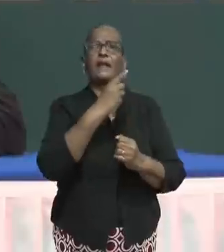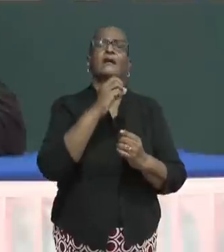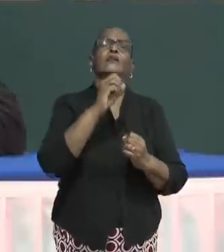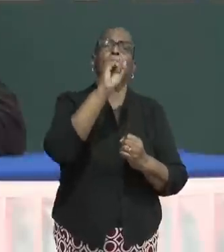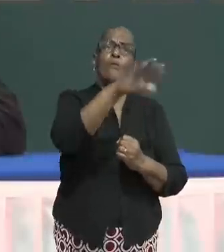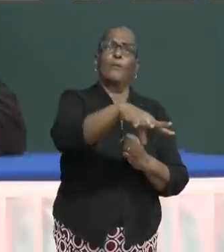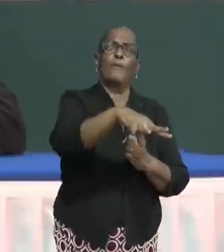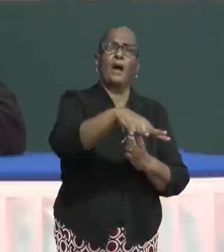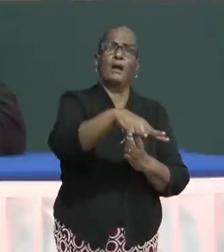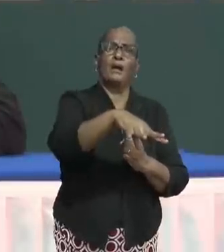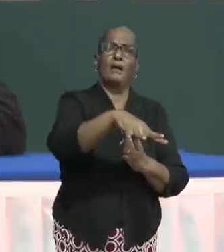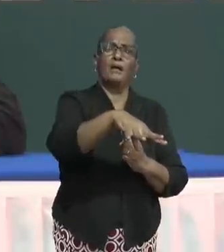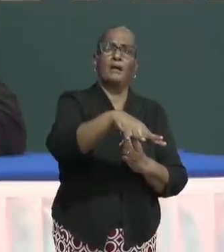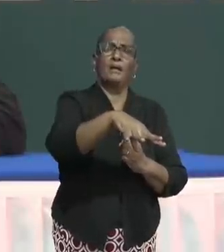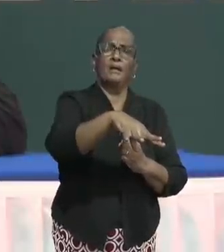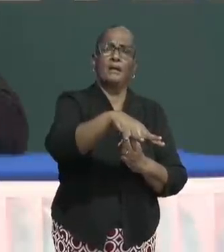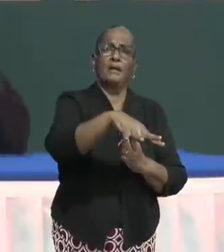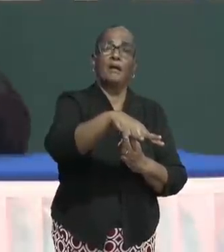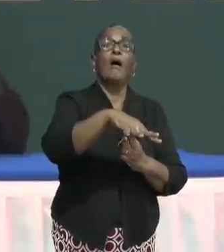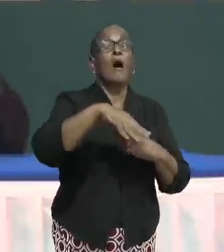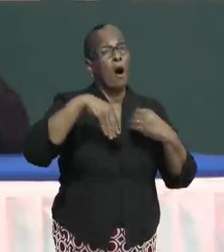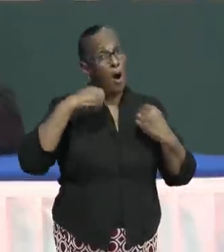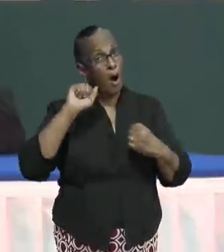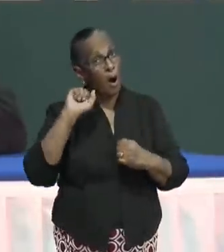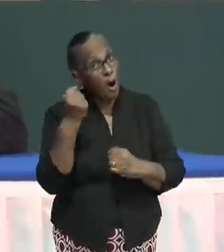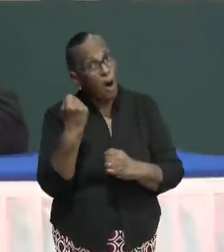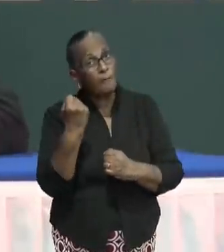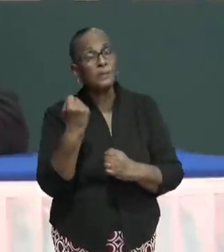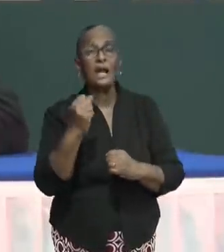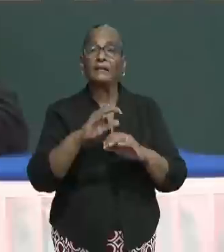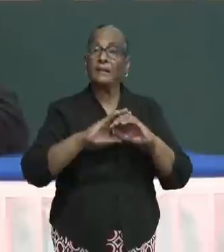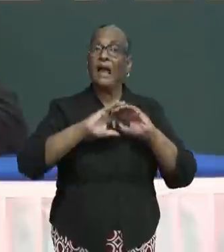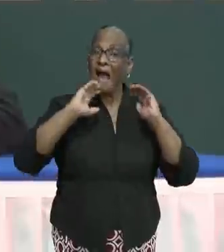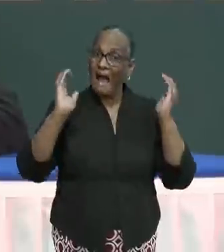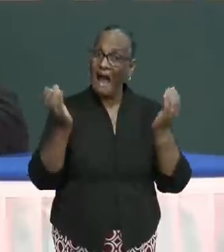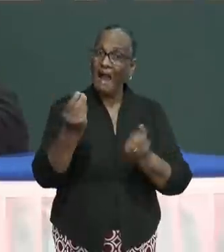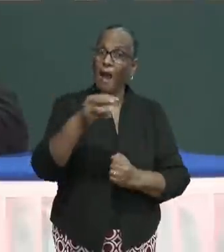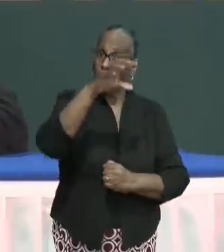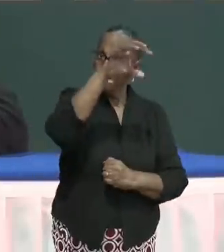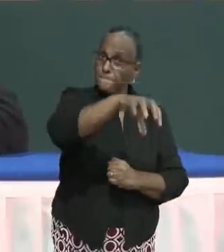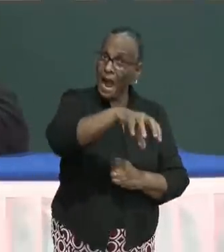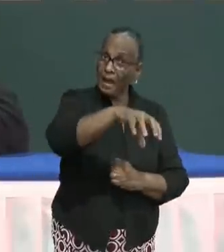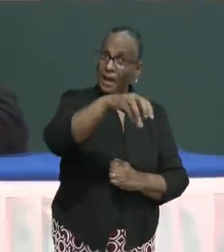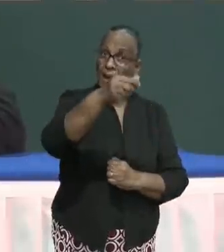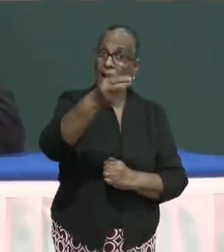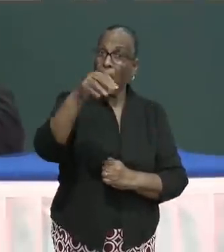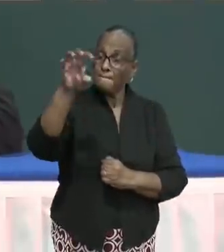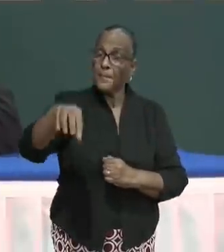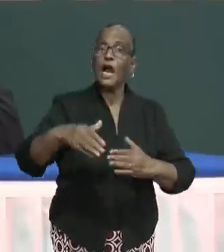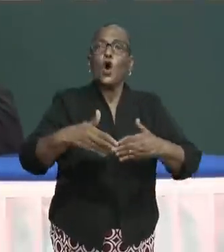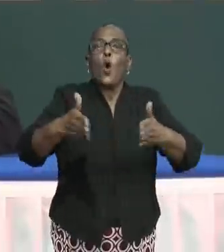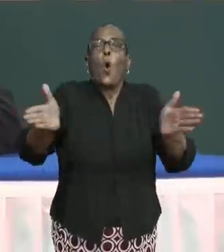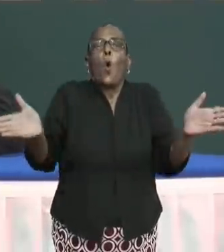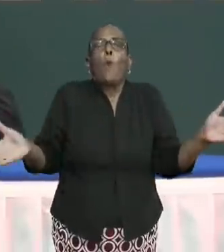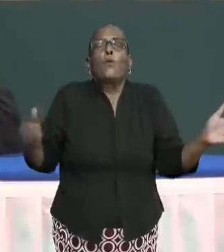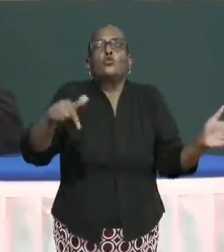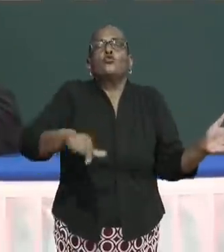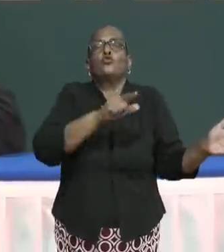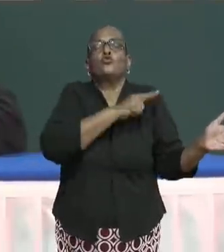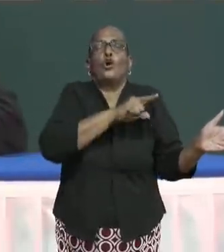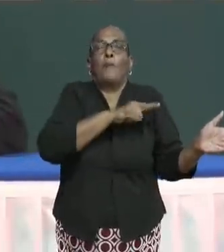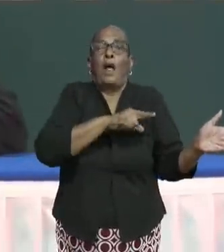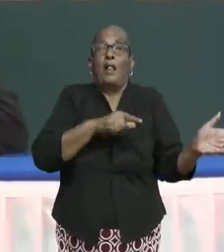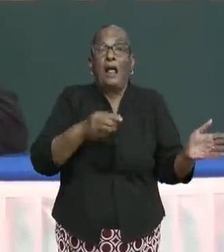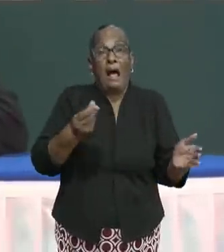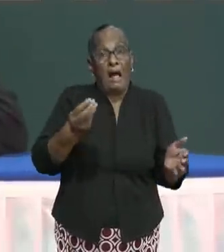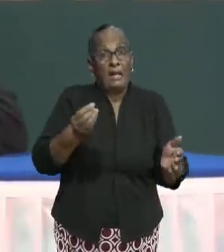overmaken, omdat nu ook alle bankinstellingen geopend zijn. Dus het moment dat de gelden worden gestort op